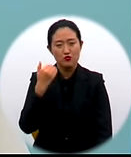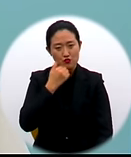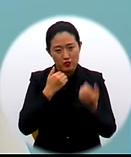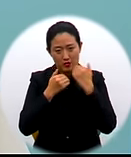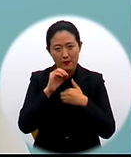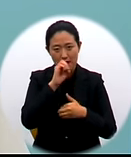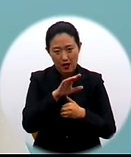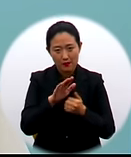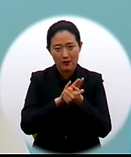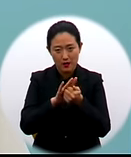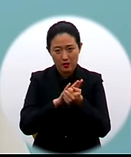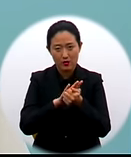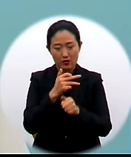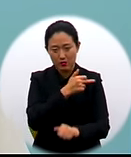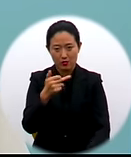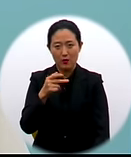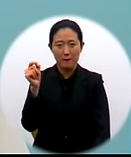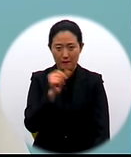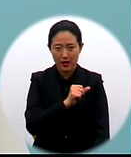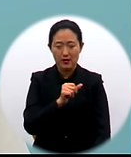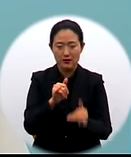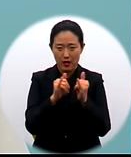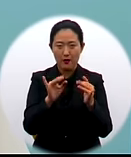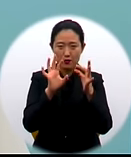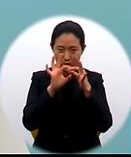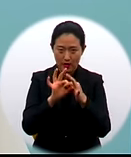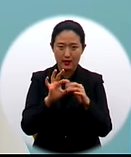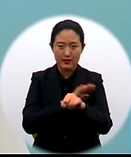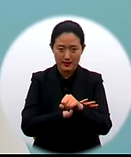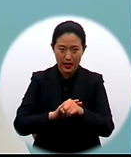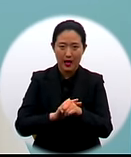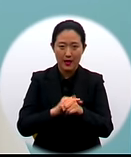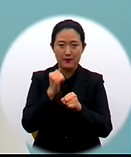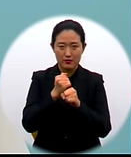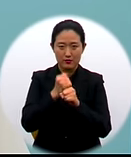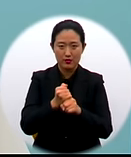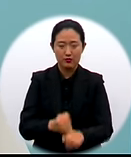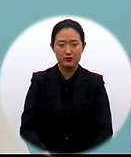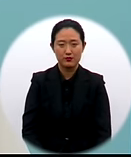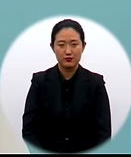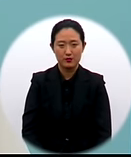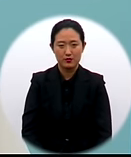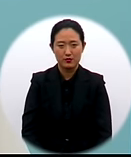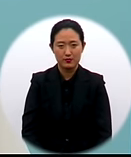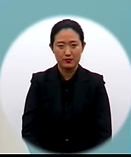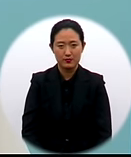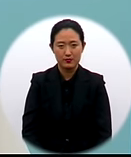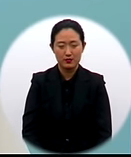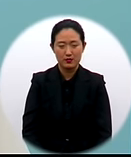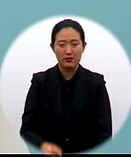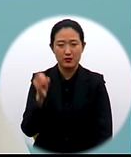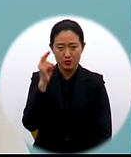굉장히 배려인을 할 줄 아는 아이고 친화력이 좋은 아이고 빠른 관계 형성을 할 수 있는 아이구나 라고 누군가는 칭찬을